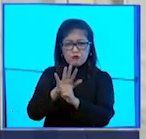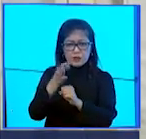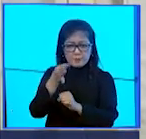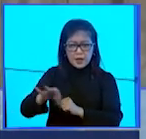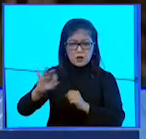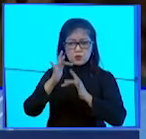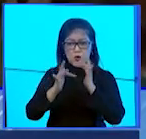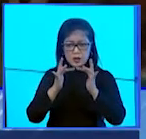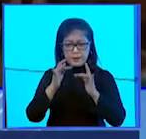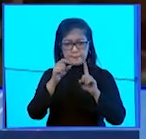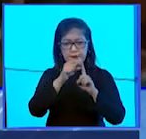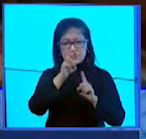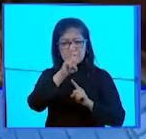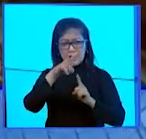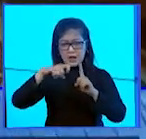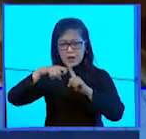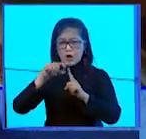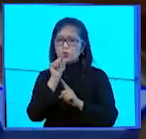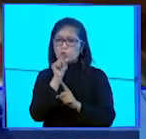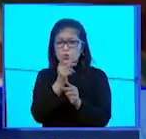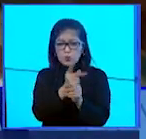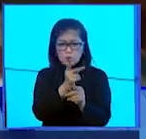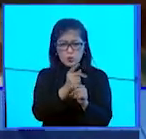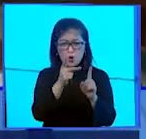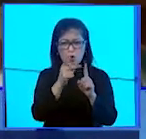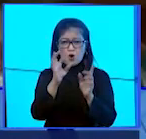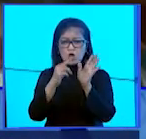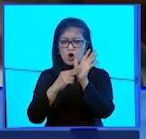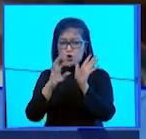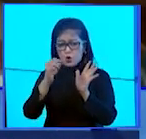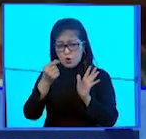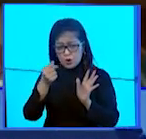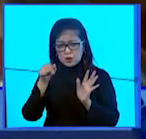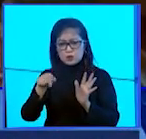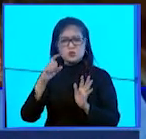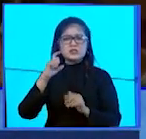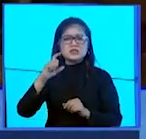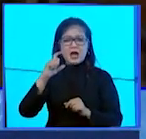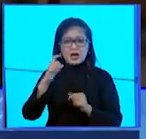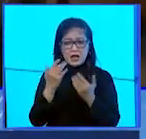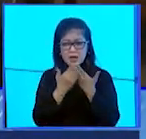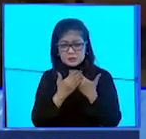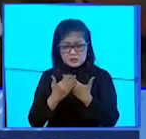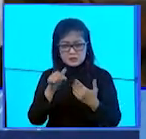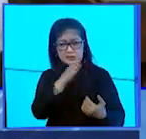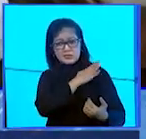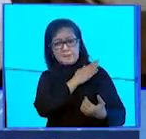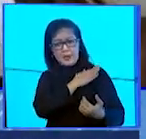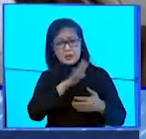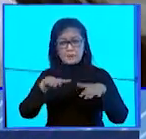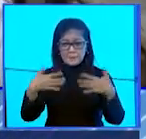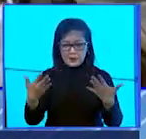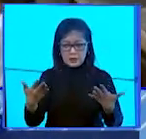guru honorer dalam konteks pengangkatannya dan yang ketiga yang yang terakhir adalah terkait dengan anggaran dari Kementerian tahun 2020-2030